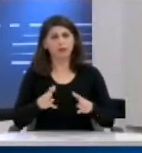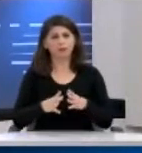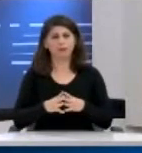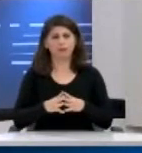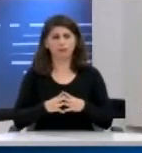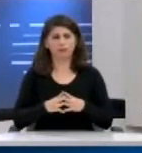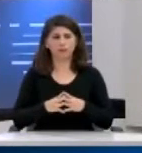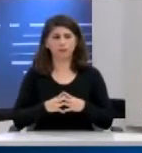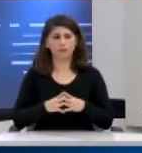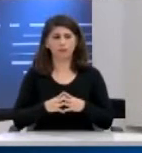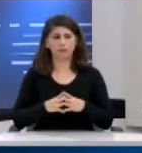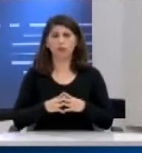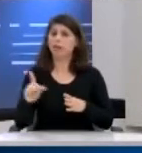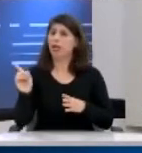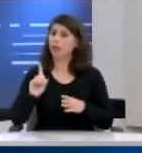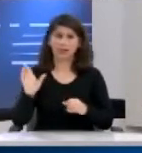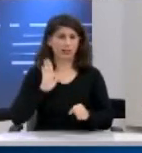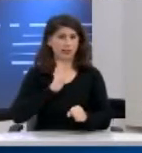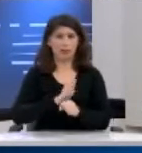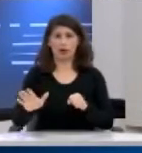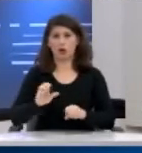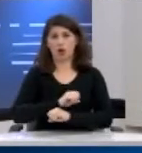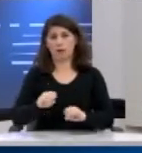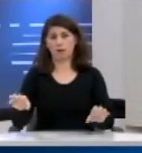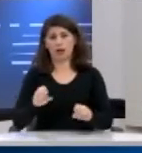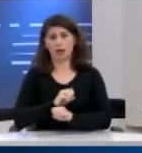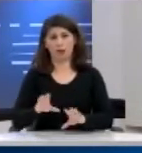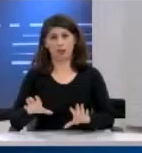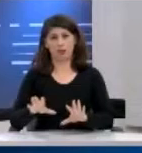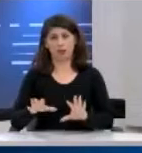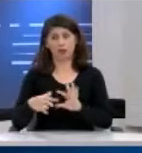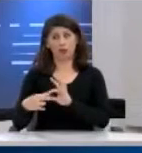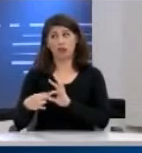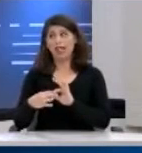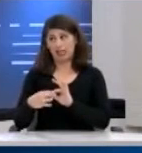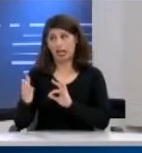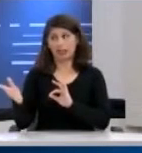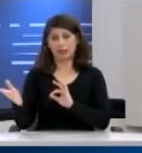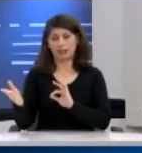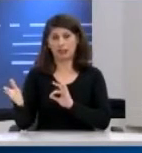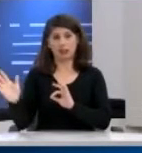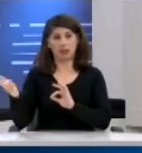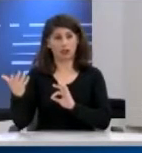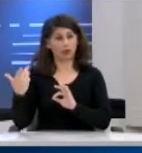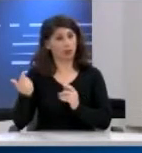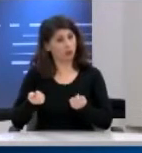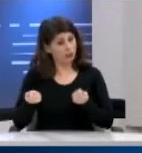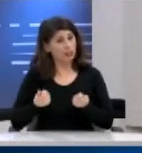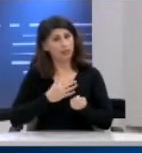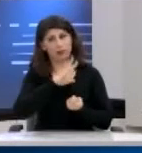ότι δεν είστε επαρκώς ενημερωμένος από τους συνεργάτες σας για όσα έχουν ήδη γίνει.